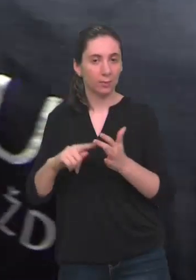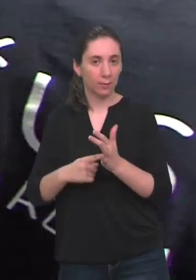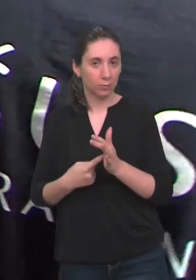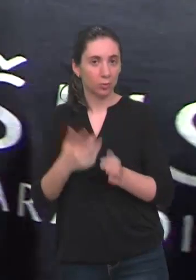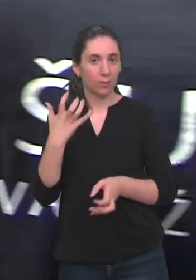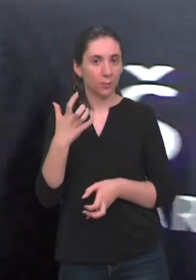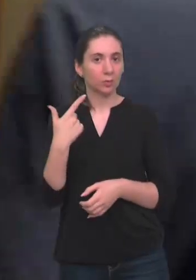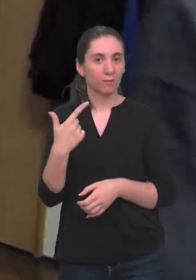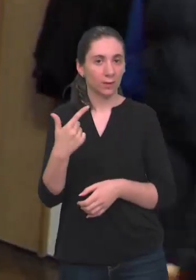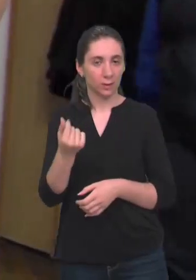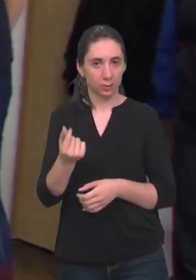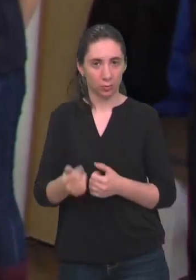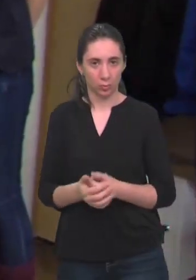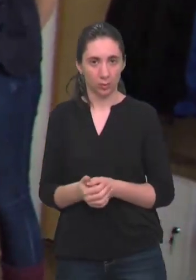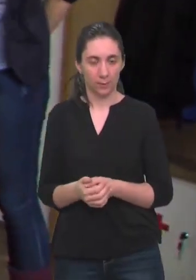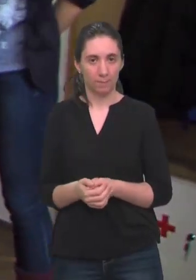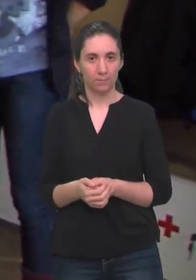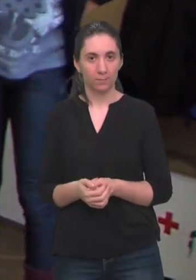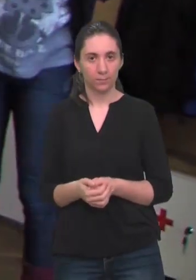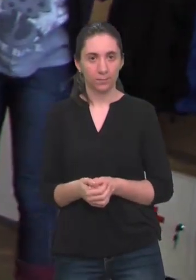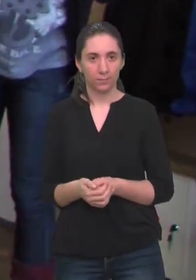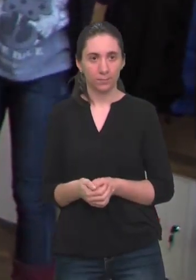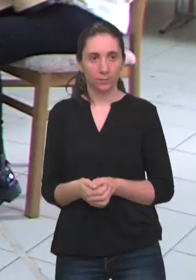489.520 kuna.